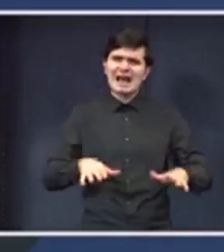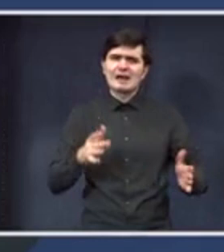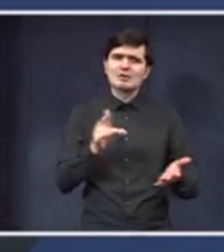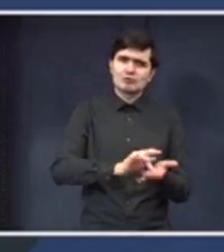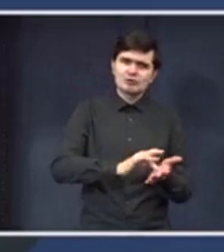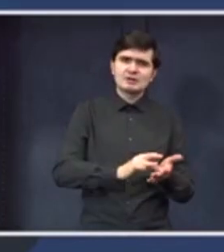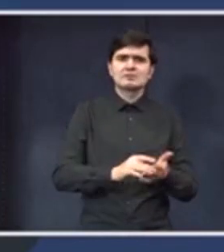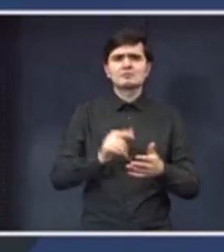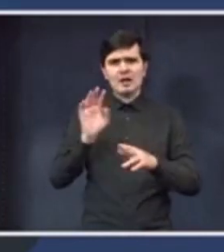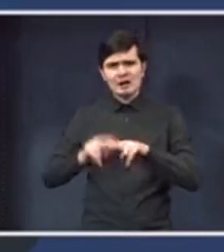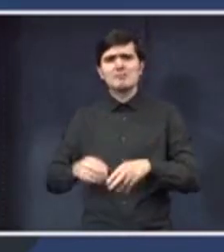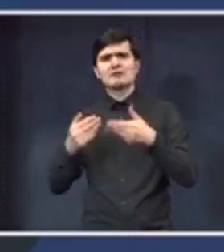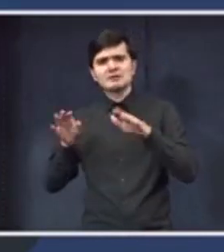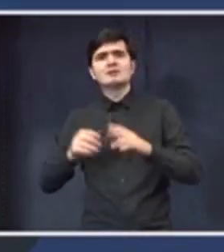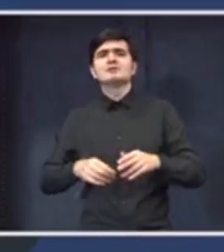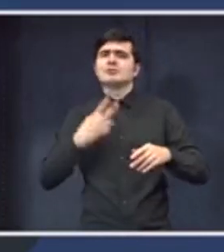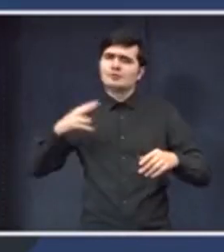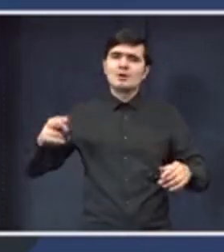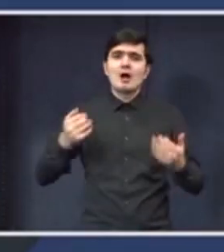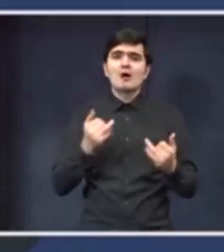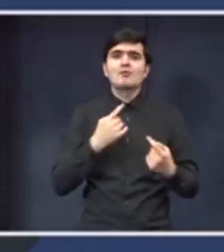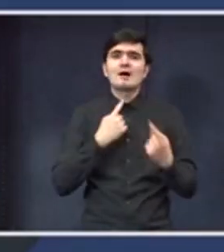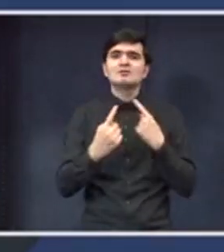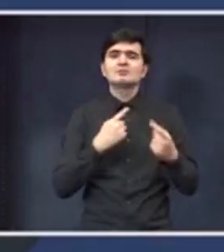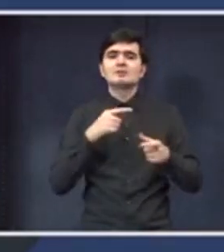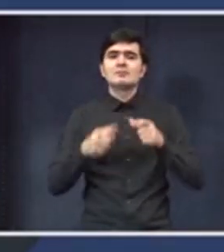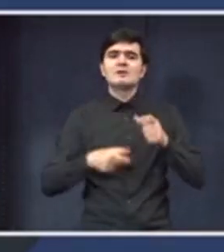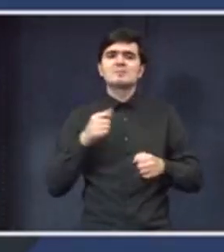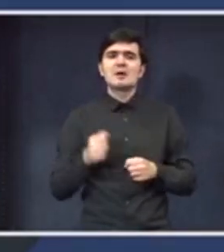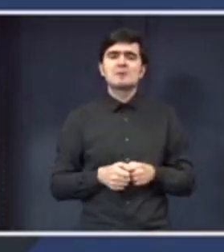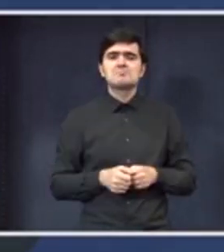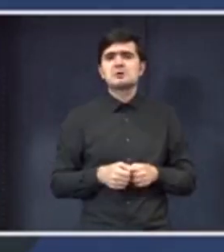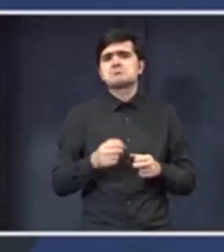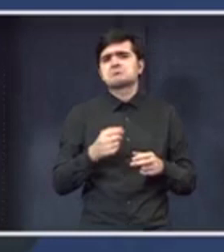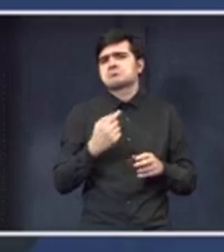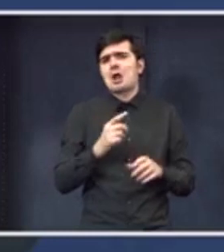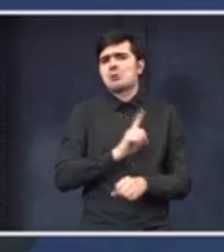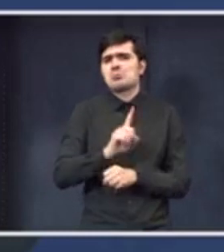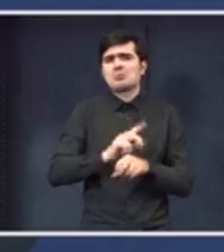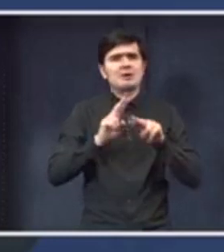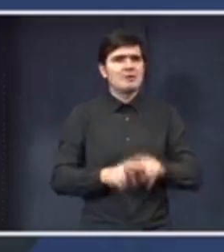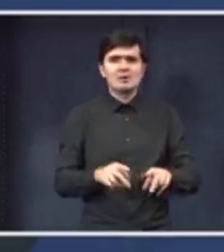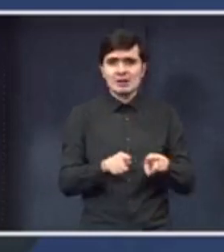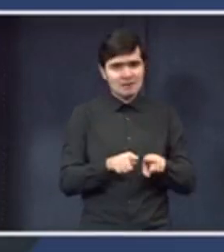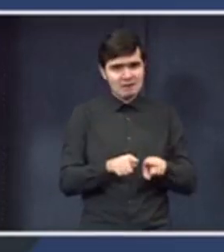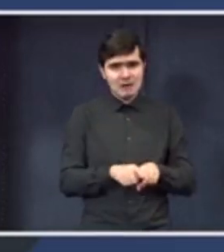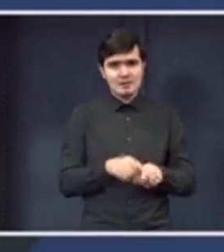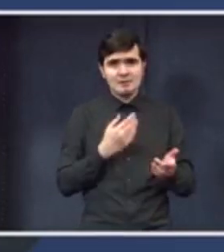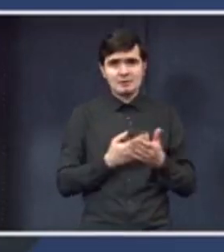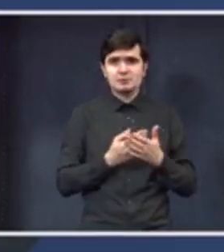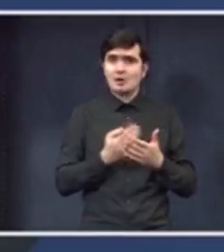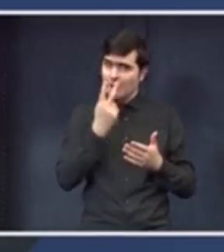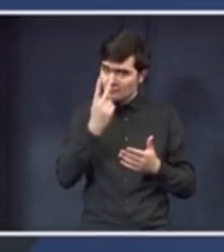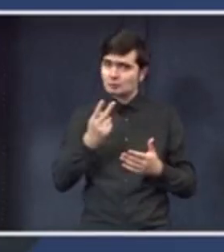ținut deschis și așa mai departe. Deci discutăm cu ei. În acest moment lucrurile rămân așa cum sunt, pentru că dau